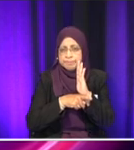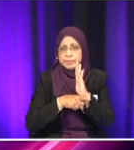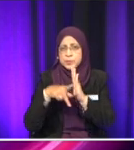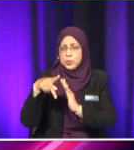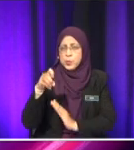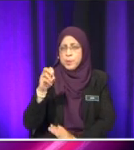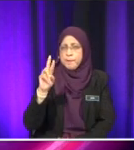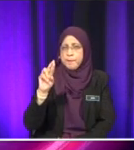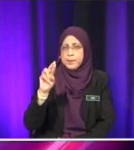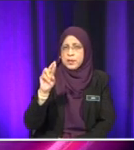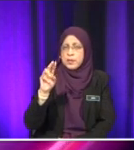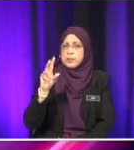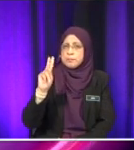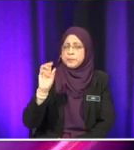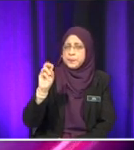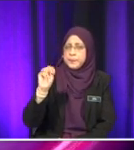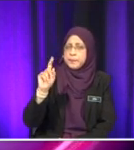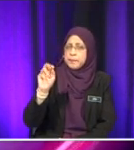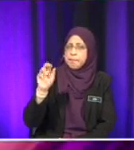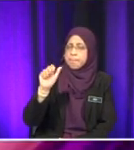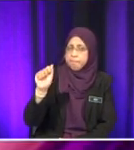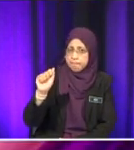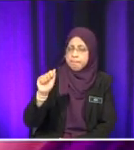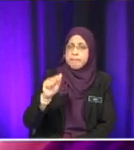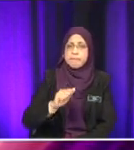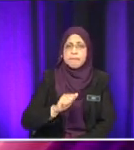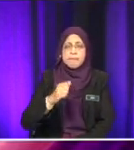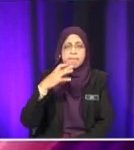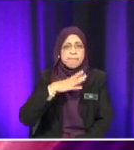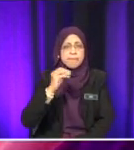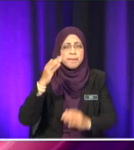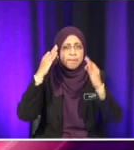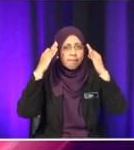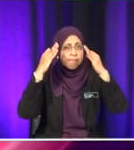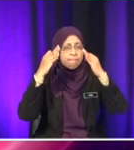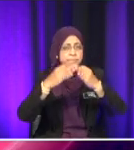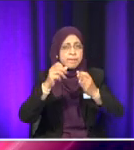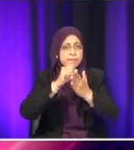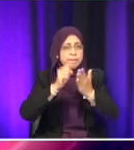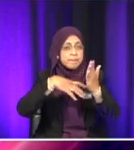yang memberikan hasil kesan pergerakan dan memberi fokus kepada